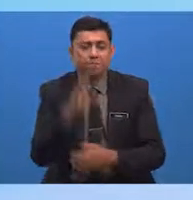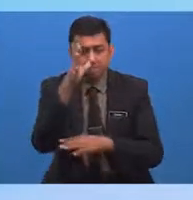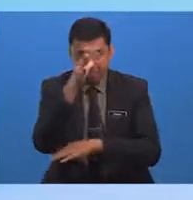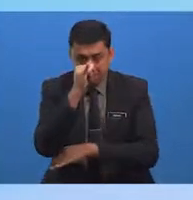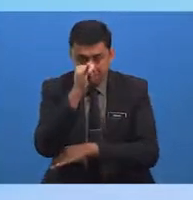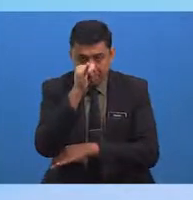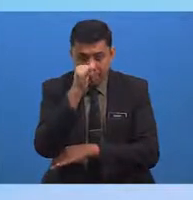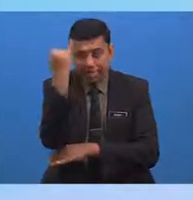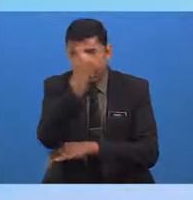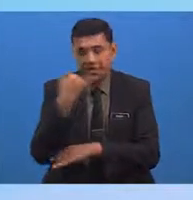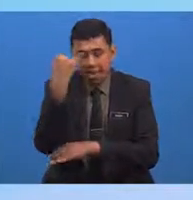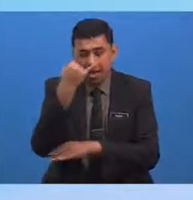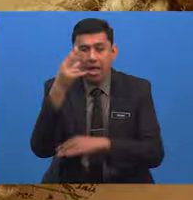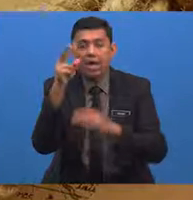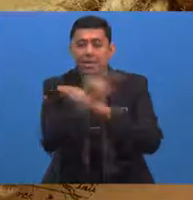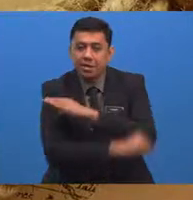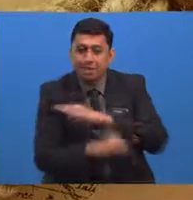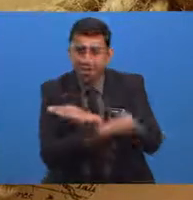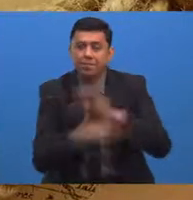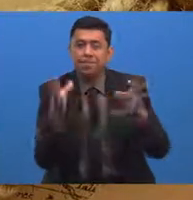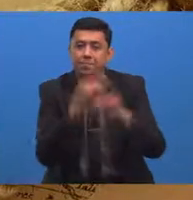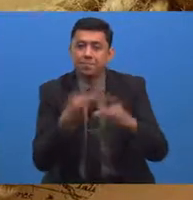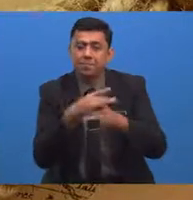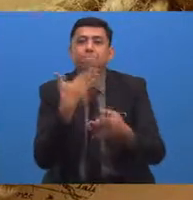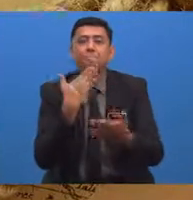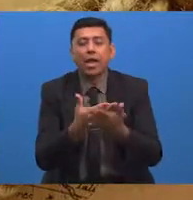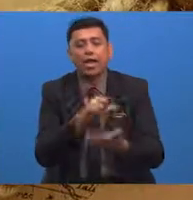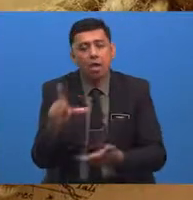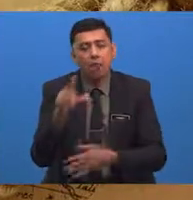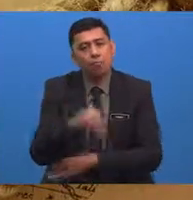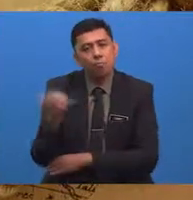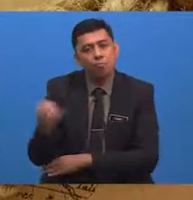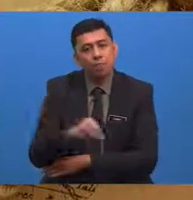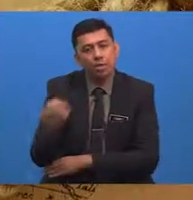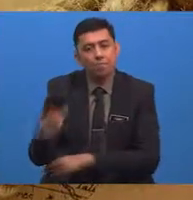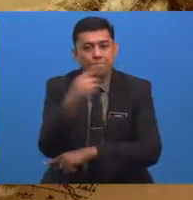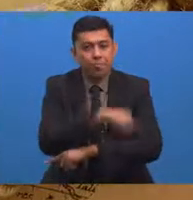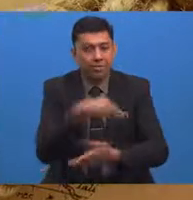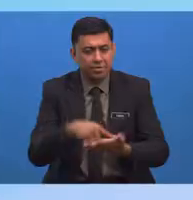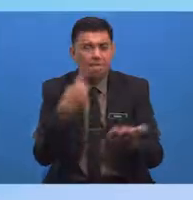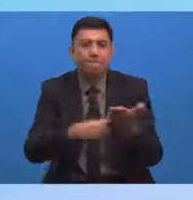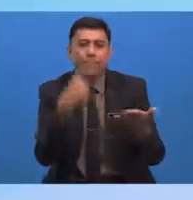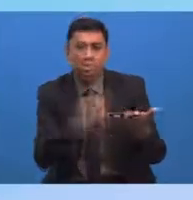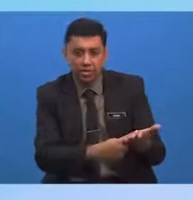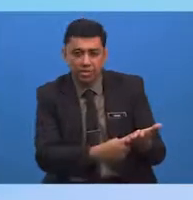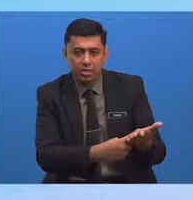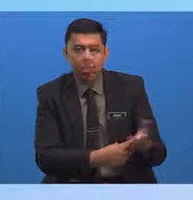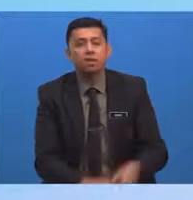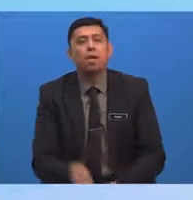kemegahan negeri Sarawak. Baiklah murid-murid, hari ini kita akan membincangkan bab